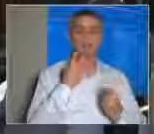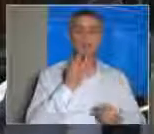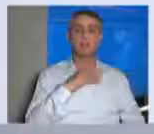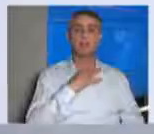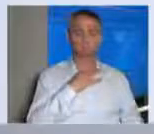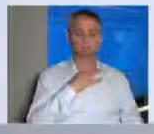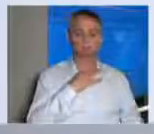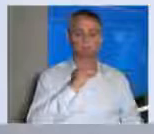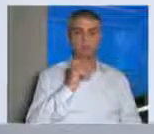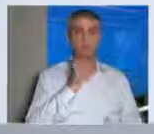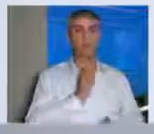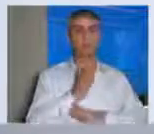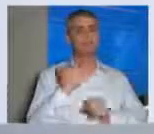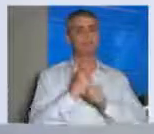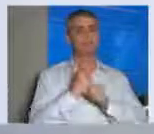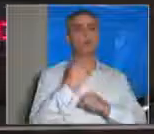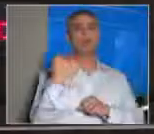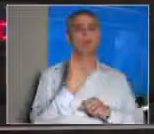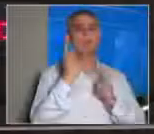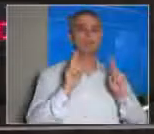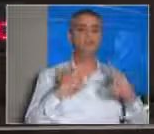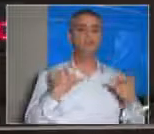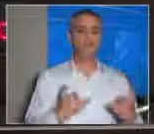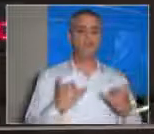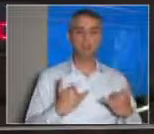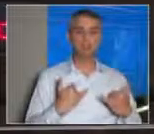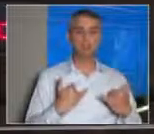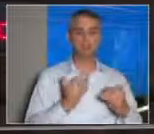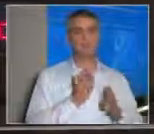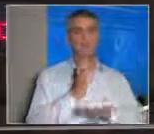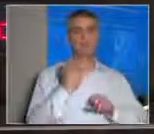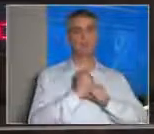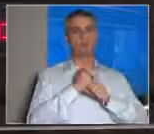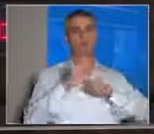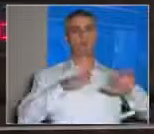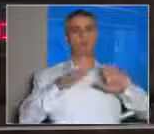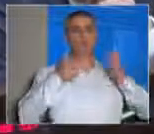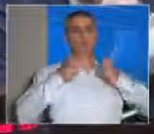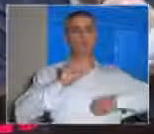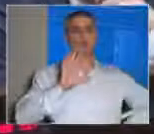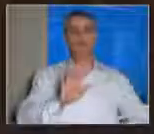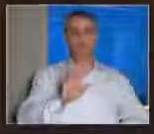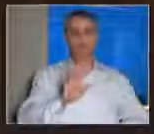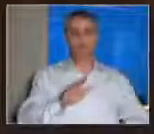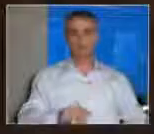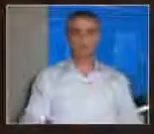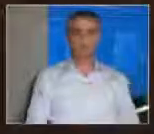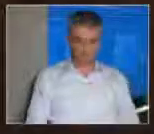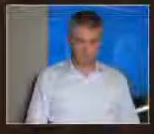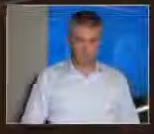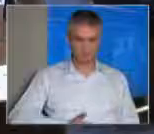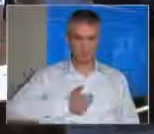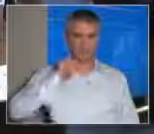שלנו והכיוון הפעולה היחידי שיש כרגע זה הכיוון הפעולה של ממשלת 65. אוקיי. השר אלקין,